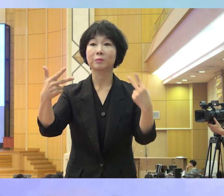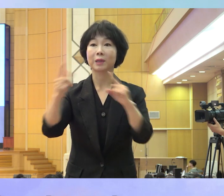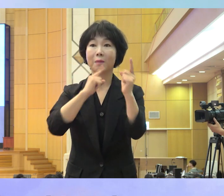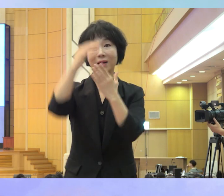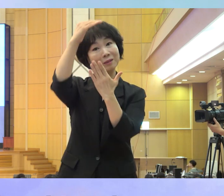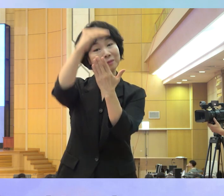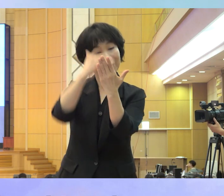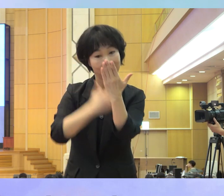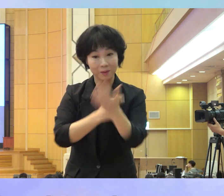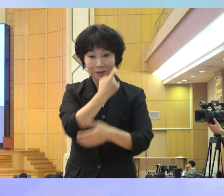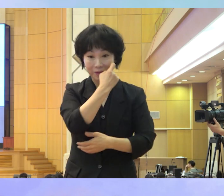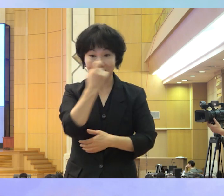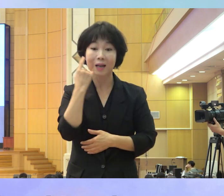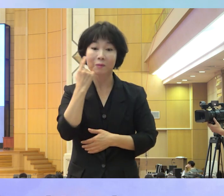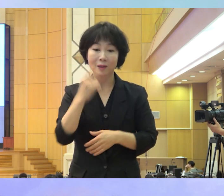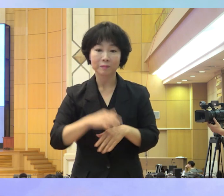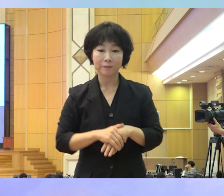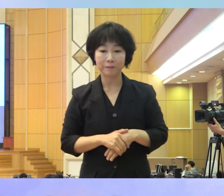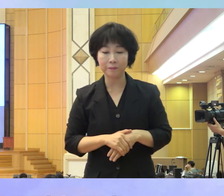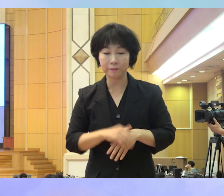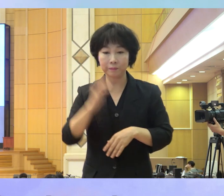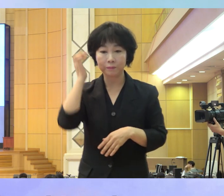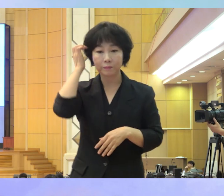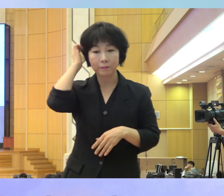신약성경 157페이지